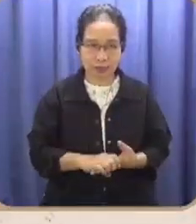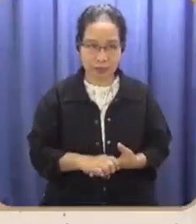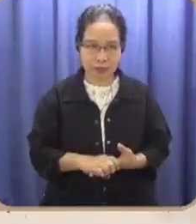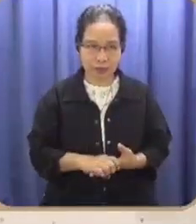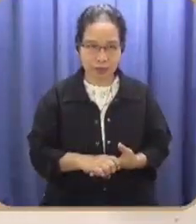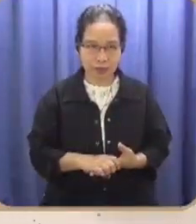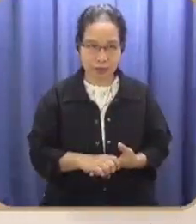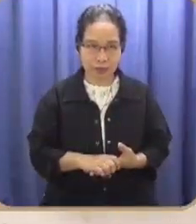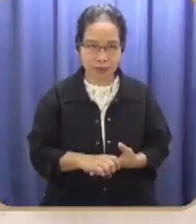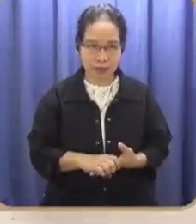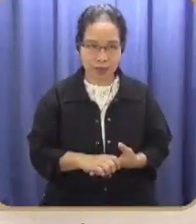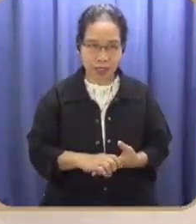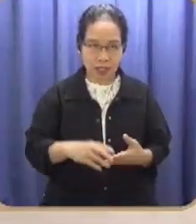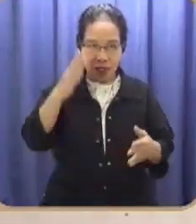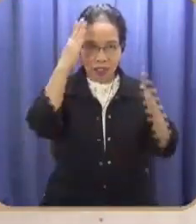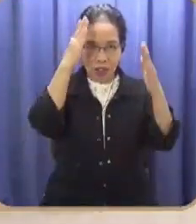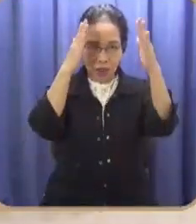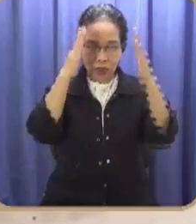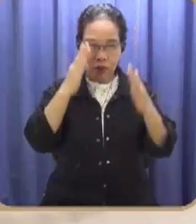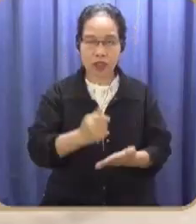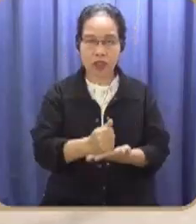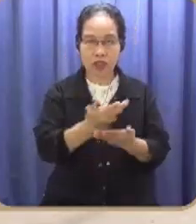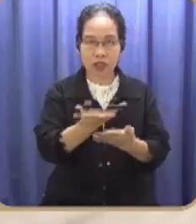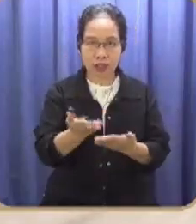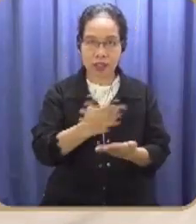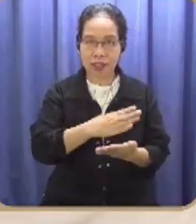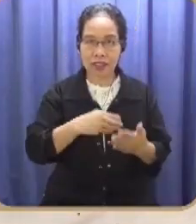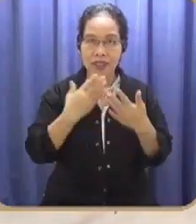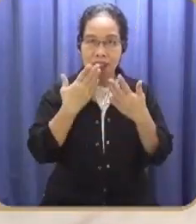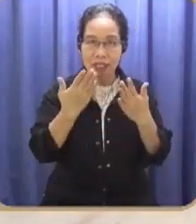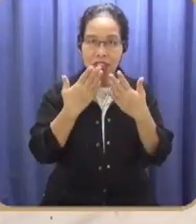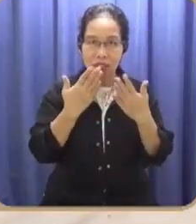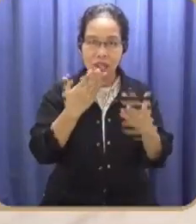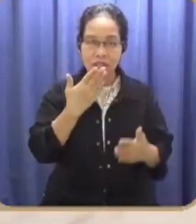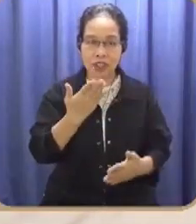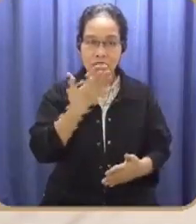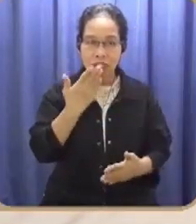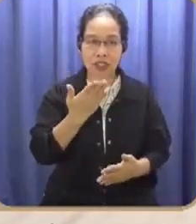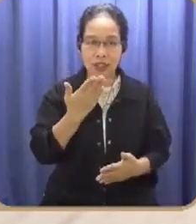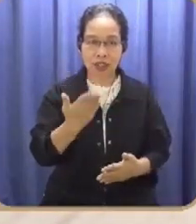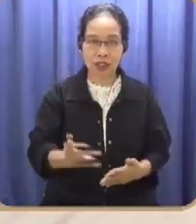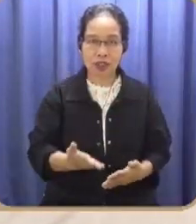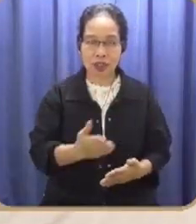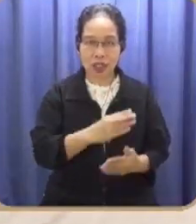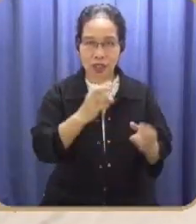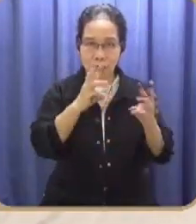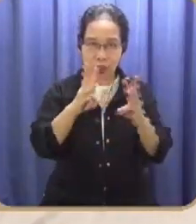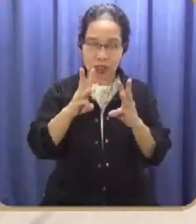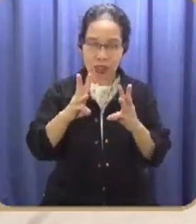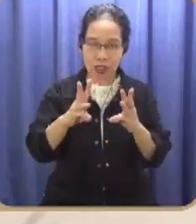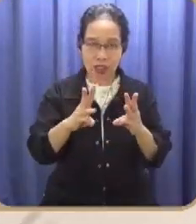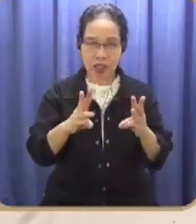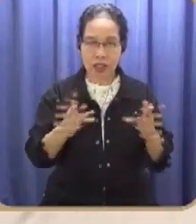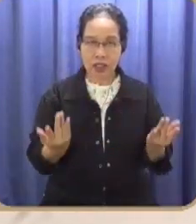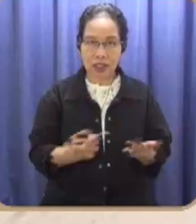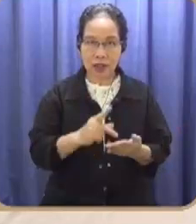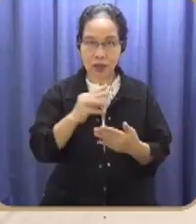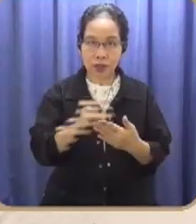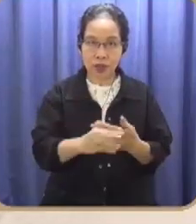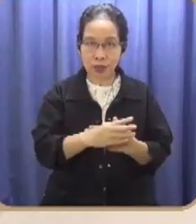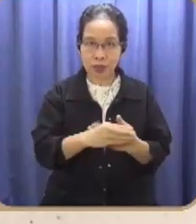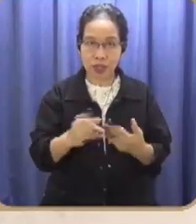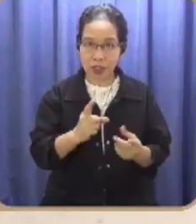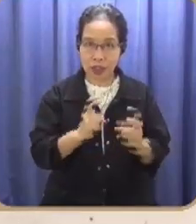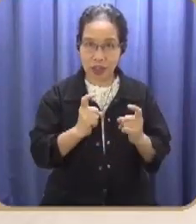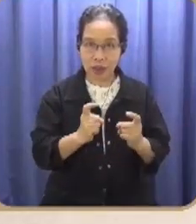Tulong sa iyo yan, ha? At salamat sa pag-antabay mo din sa atin. At yan ay kaloob din sa atin